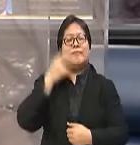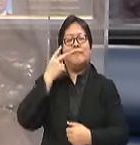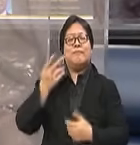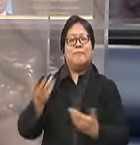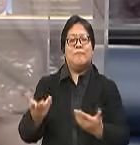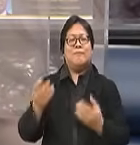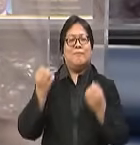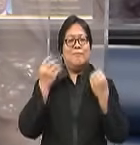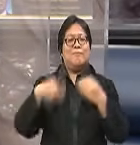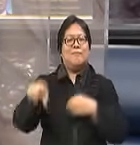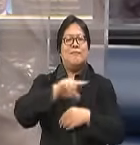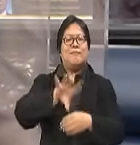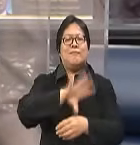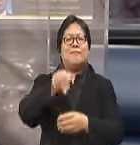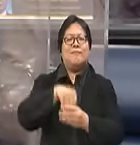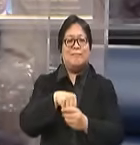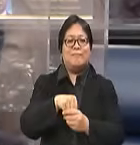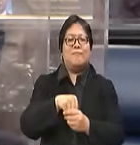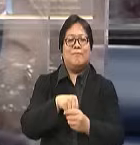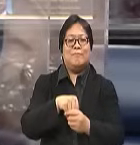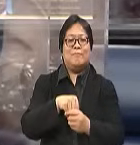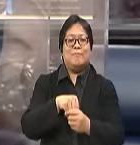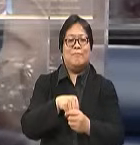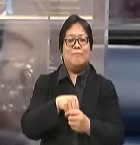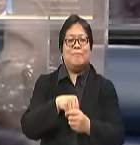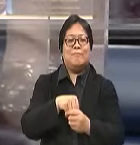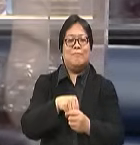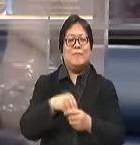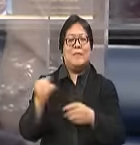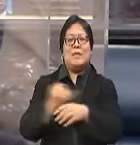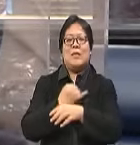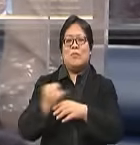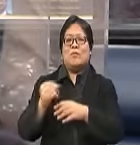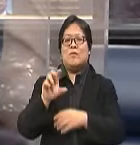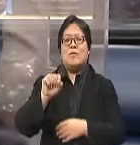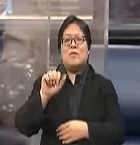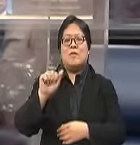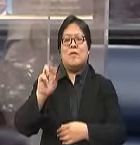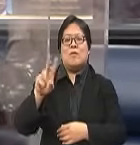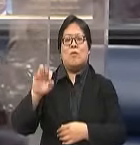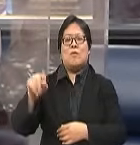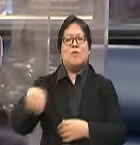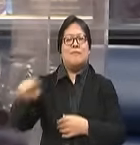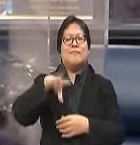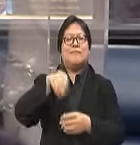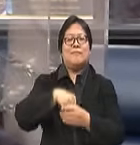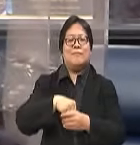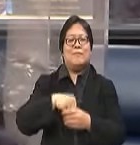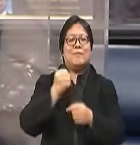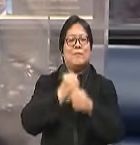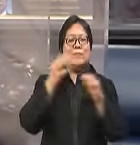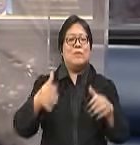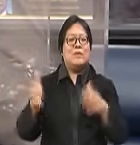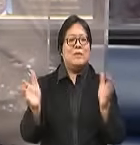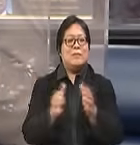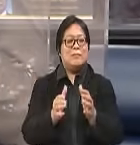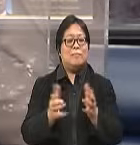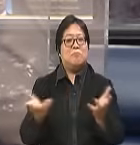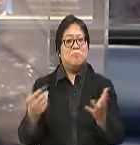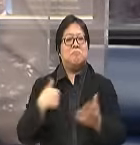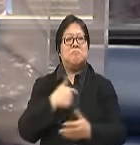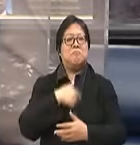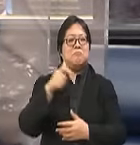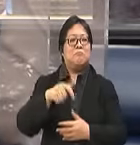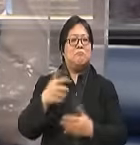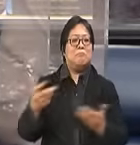kan namanya terlibat dalam industri sawit ini the kepada pekebun kecil jadi ini kita